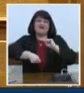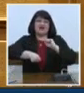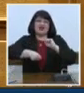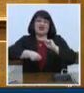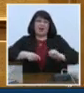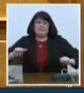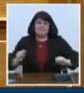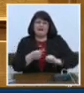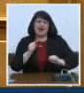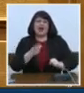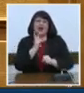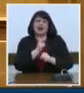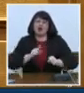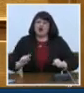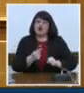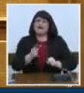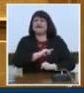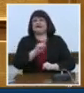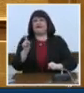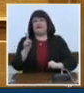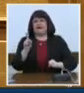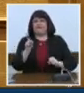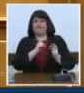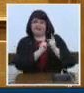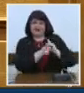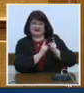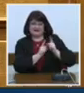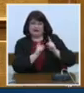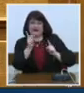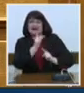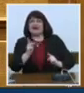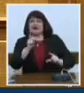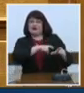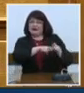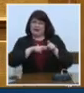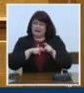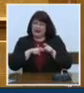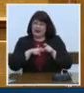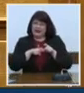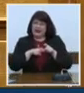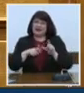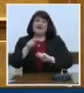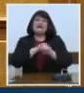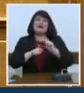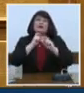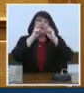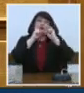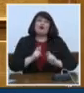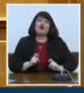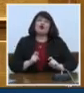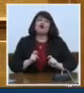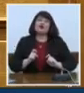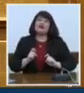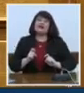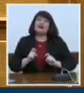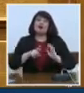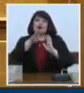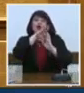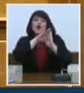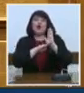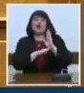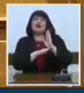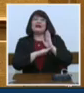παρενόχλησης. Και σε συμφωνία με τους κοινωνικούς εταίρους, θεσπίζονται υποχρεωτικοί κώδικες δεοντολογίας σε κάθε